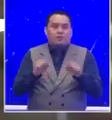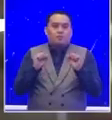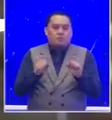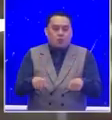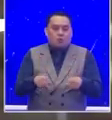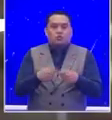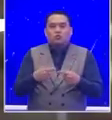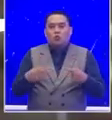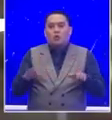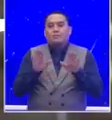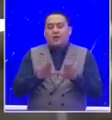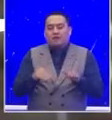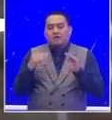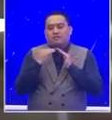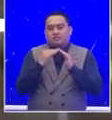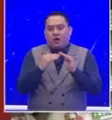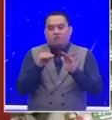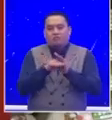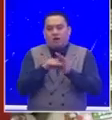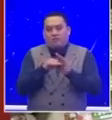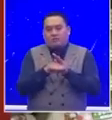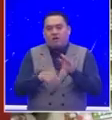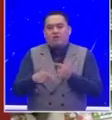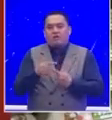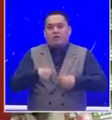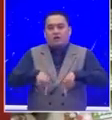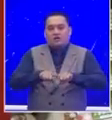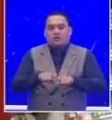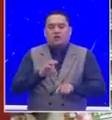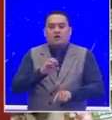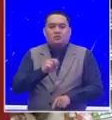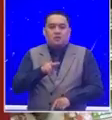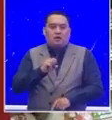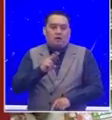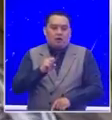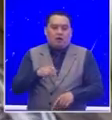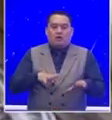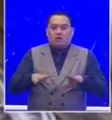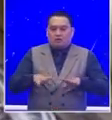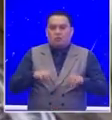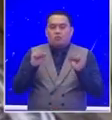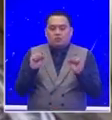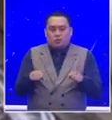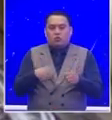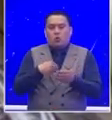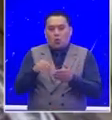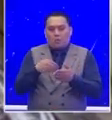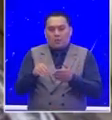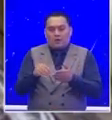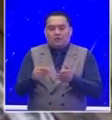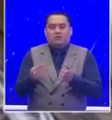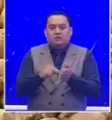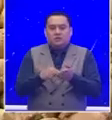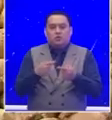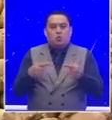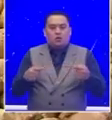города, в том числе на складах социально-предпринимательской корпорации ЖТСУ и на коммунальном рынке областного центра. Цена ниже, чем в